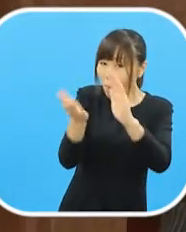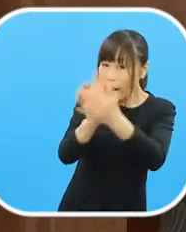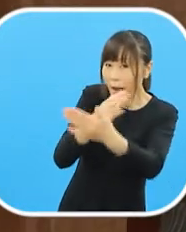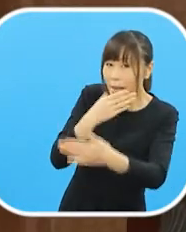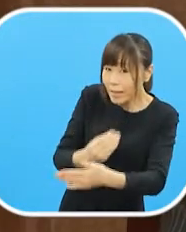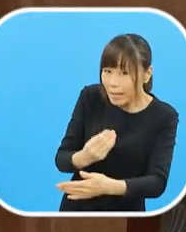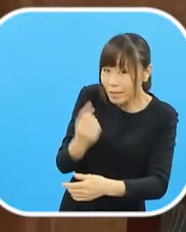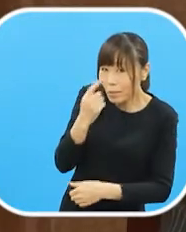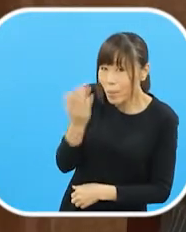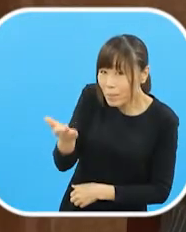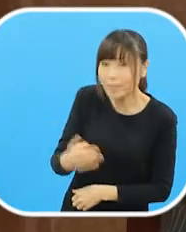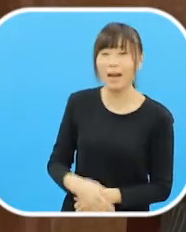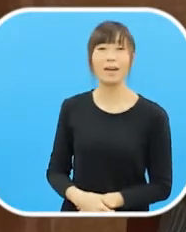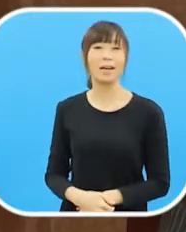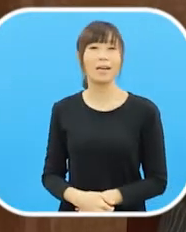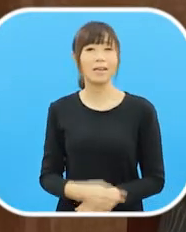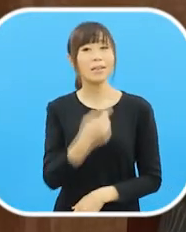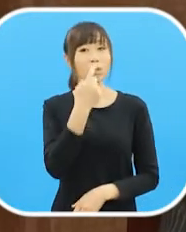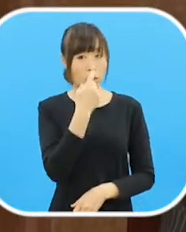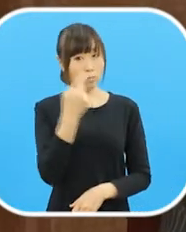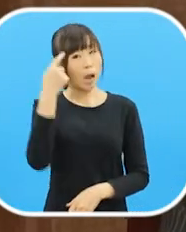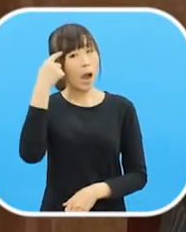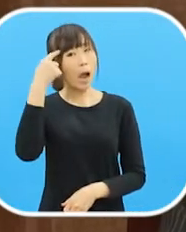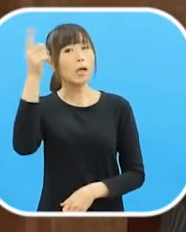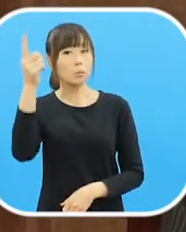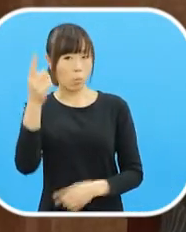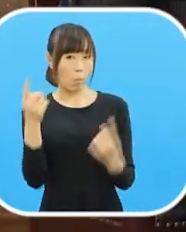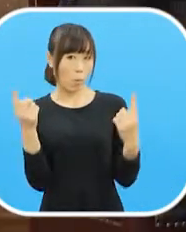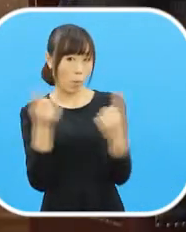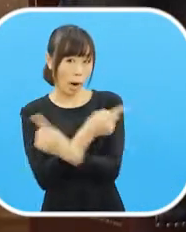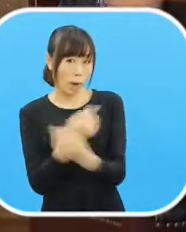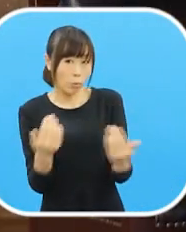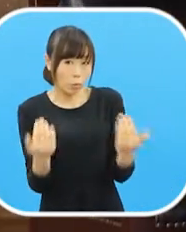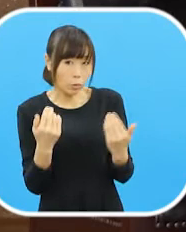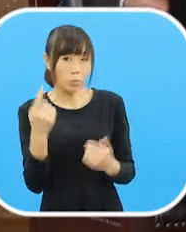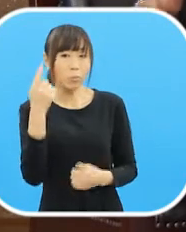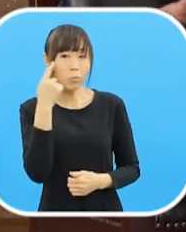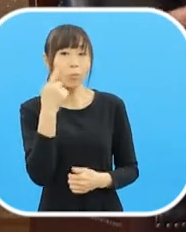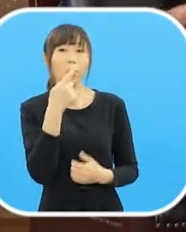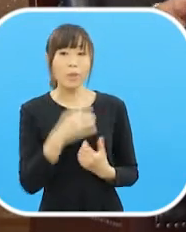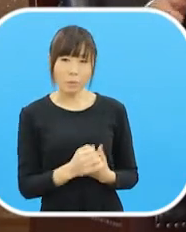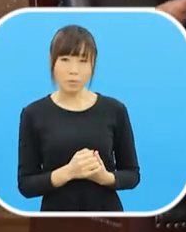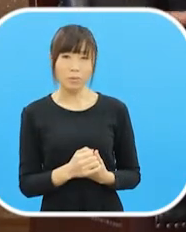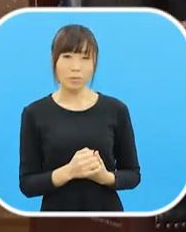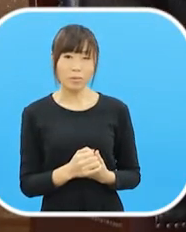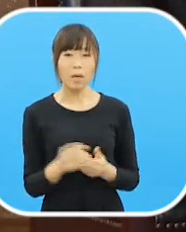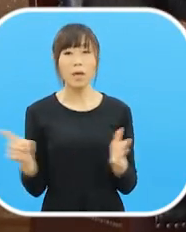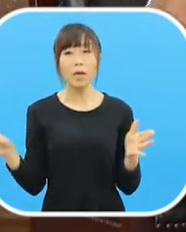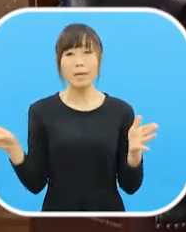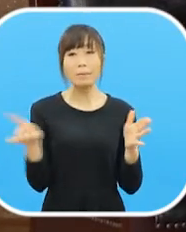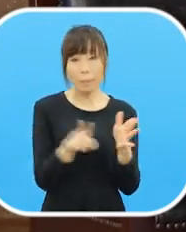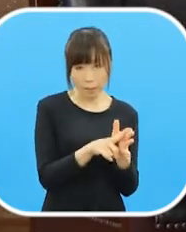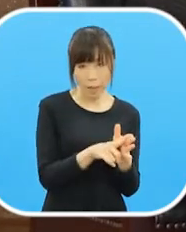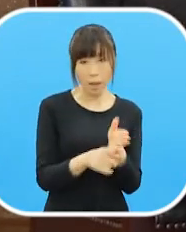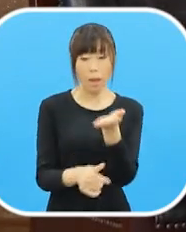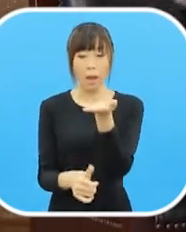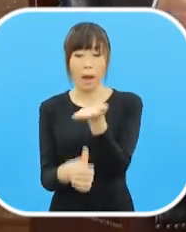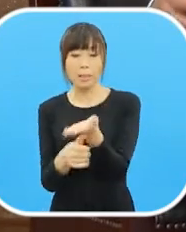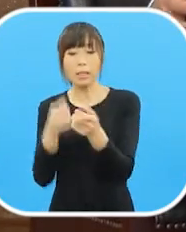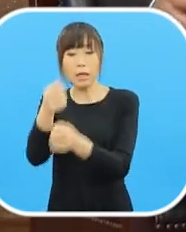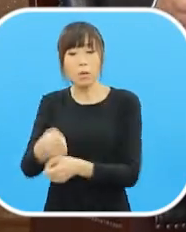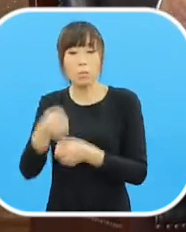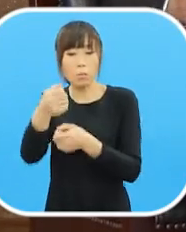っとね、発想をね、やっぱり変えなきゃな。まあ、今までのね、秋田のね、農業だとか林